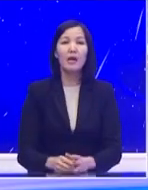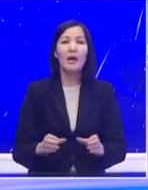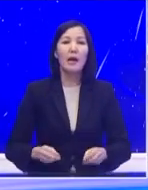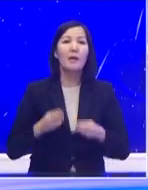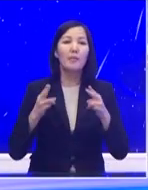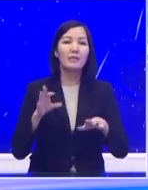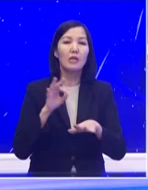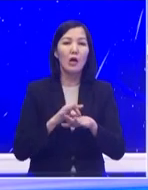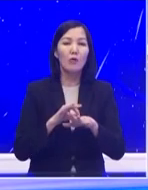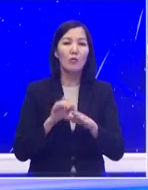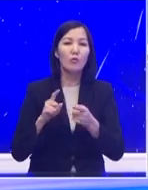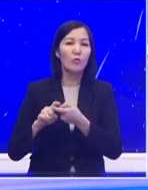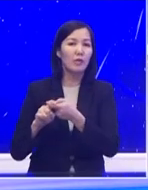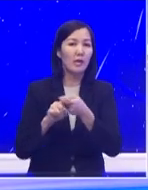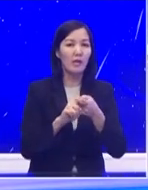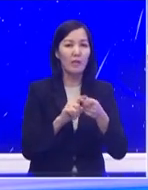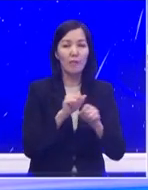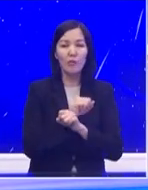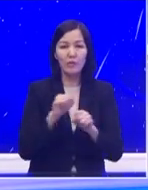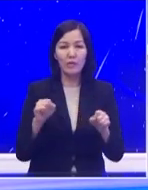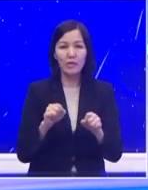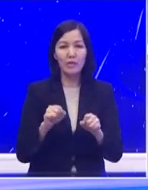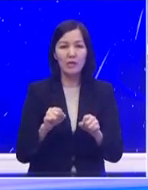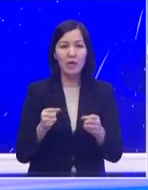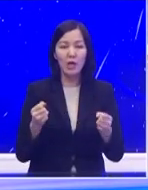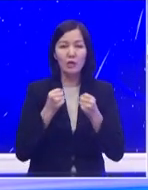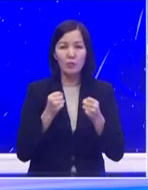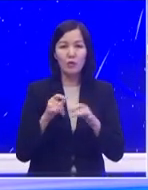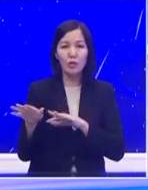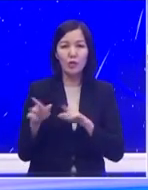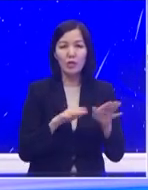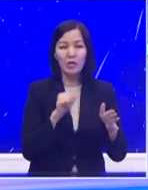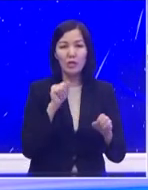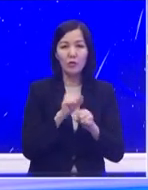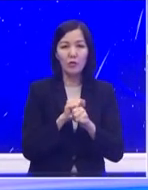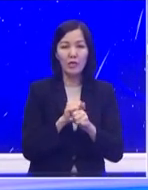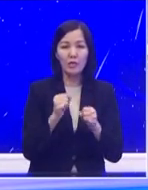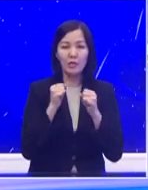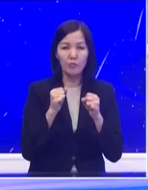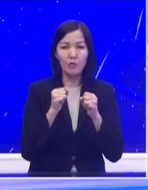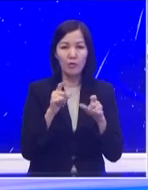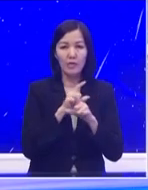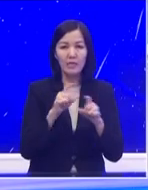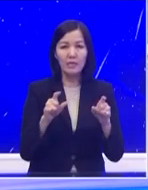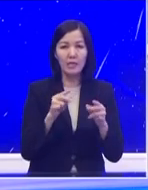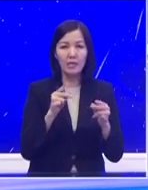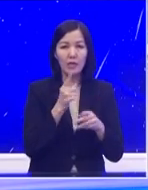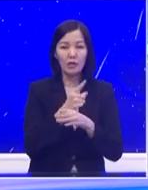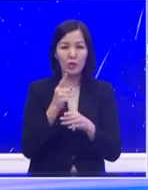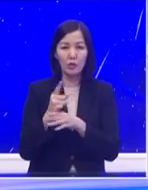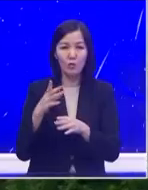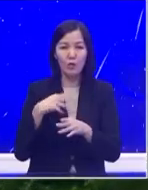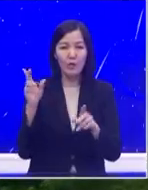Тәж-тәжал таралмауы тиіс. Осы мақсатта облыстағы барлық спорттық іс-шаралары тоқтатылды. Спорттық нысандардың жұмысына да шектеу